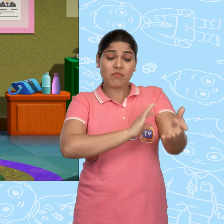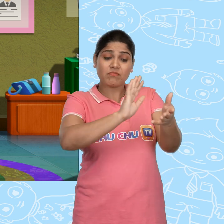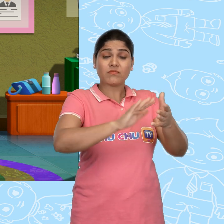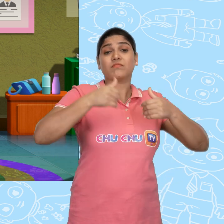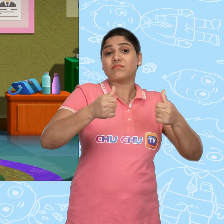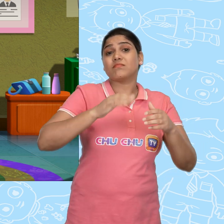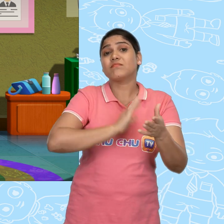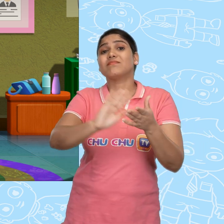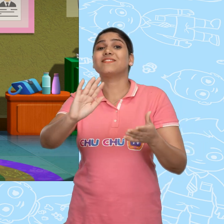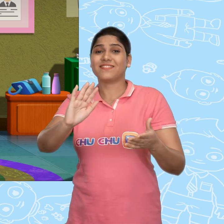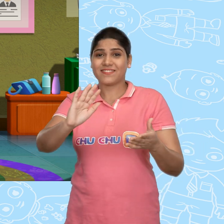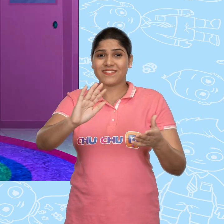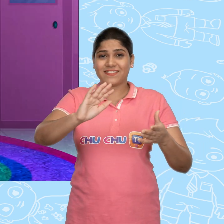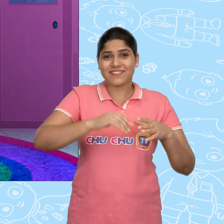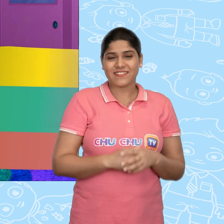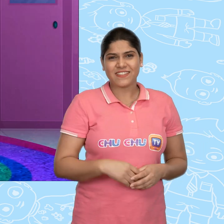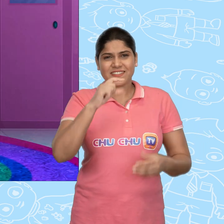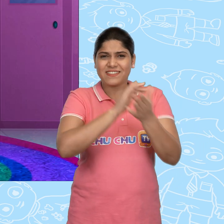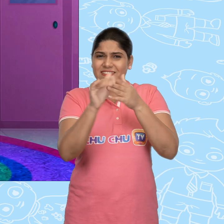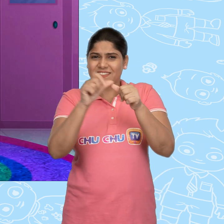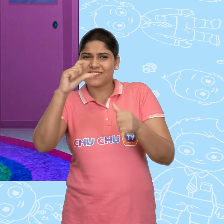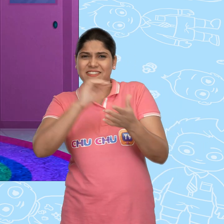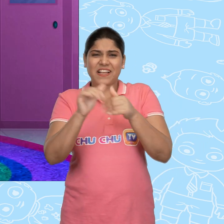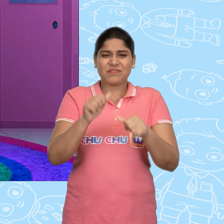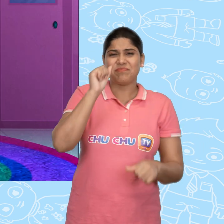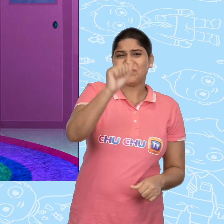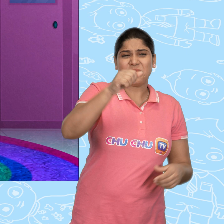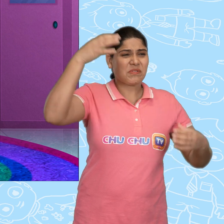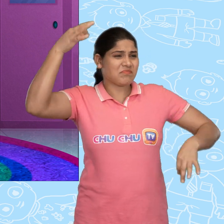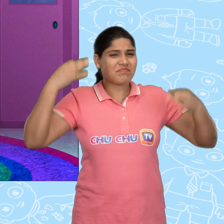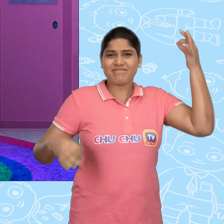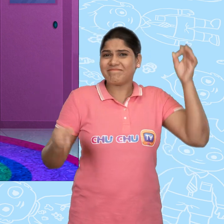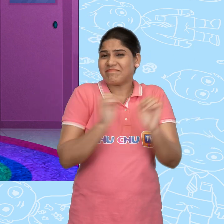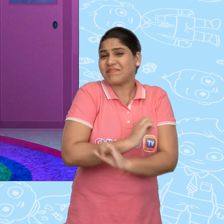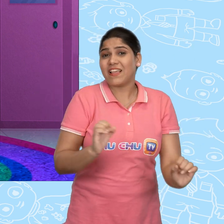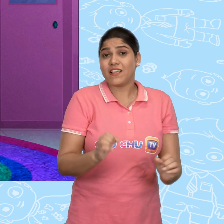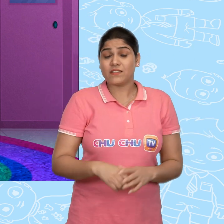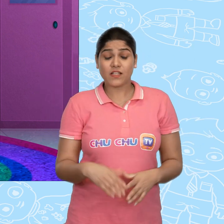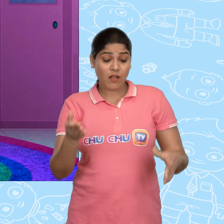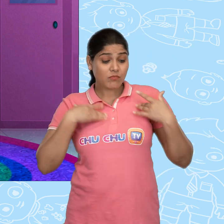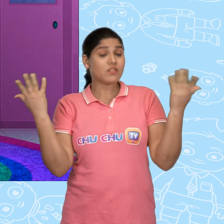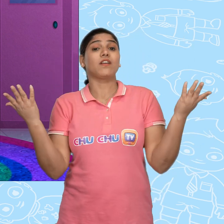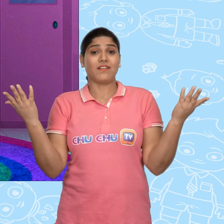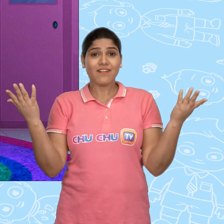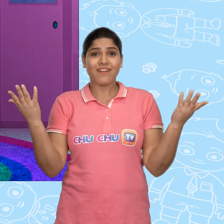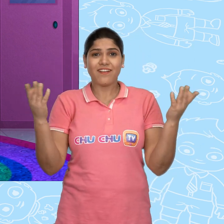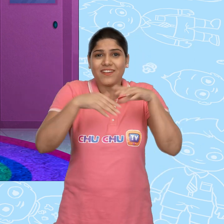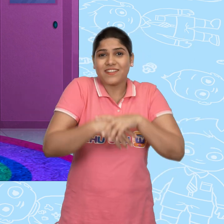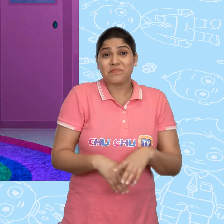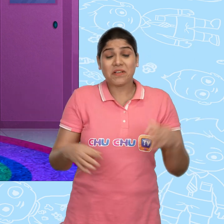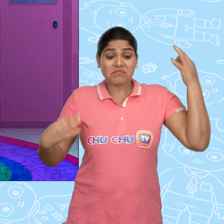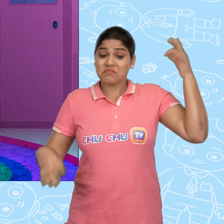कि तुम मेरे जैसा अच्छा गाओ? चाचा, तुम्हें तो डांस भी नहीं आता। जरा मुझे